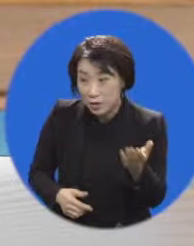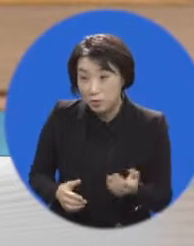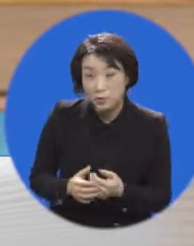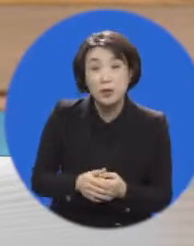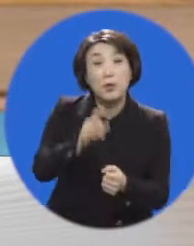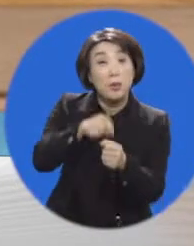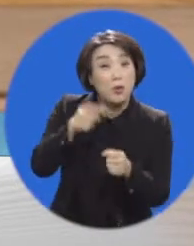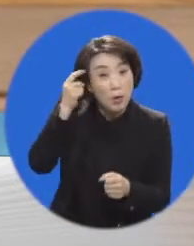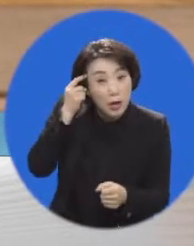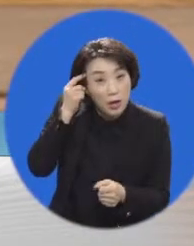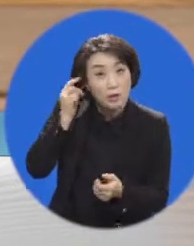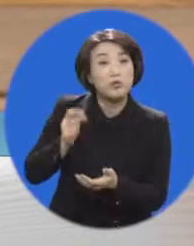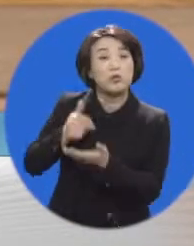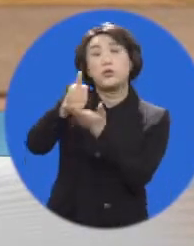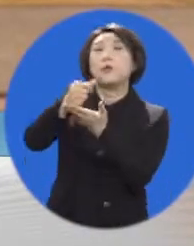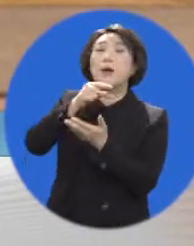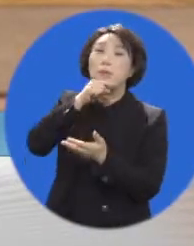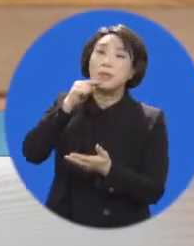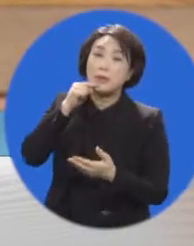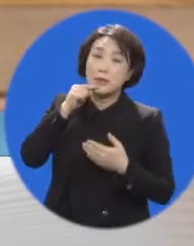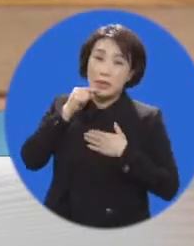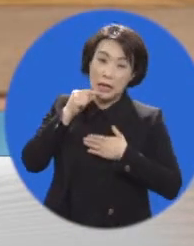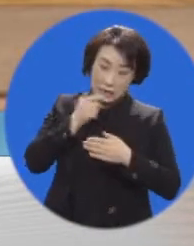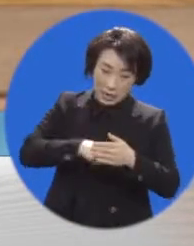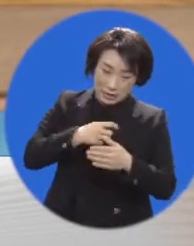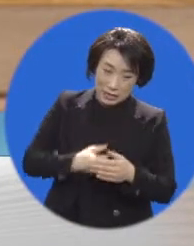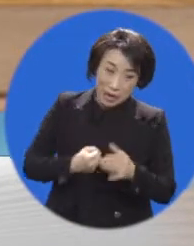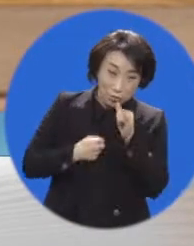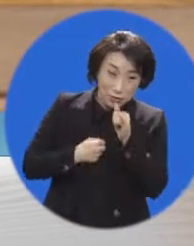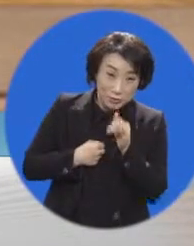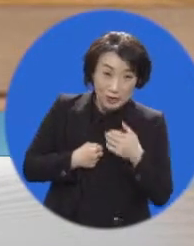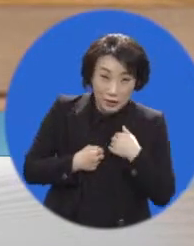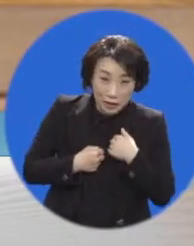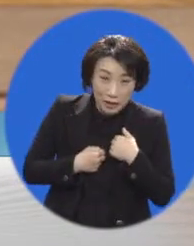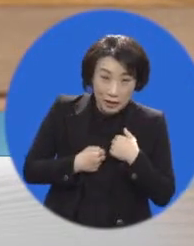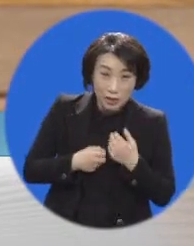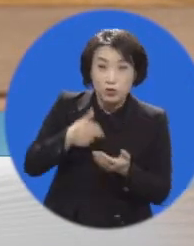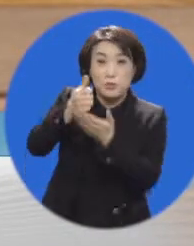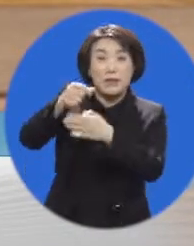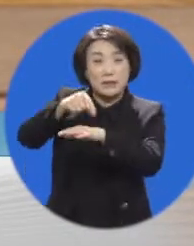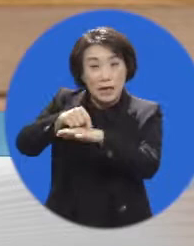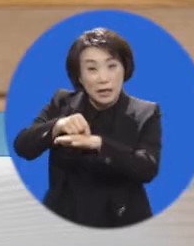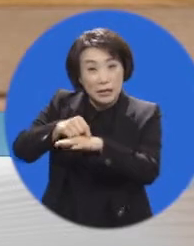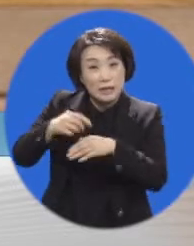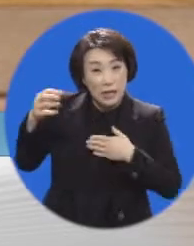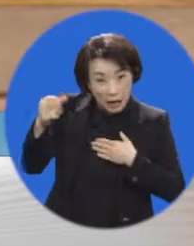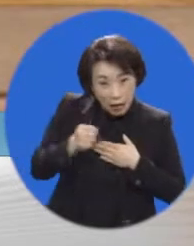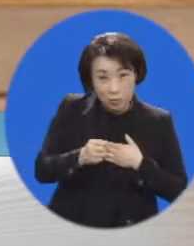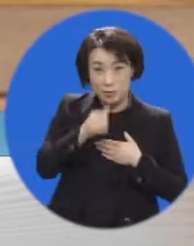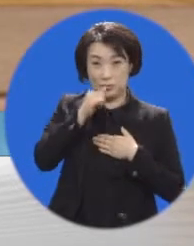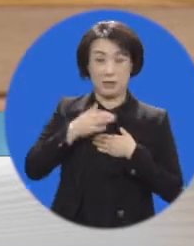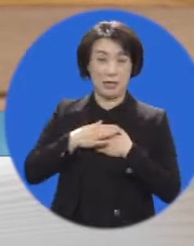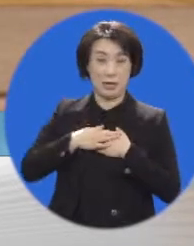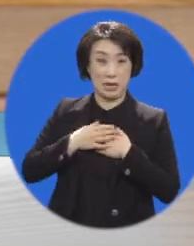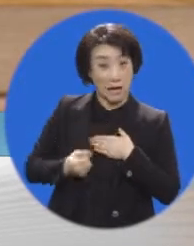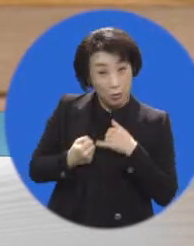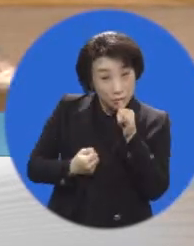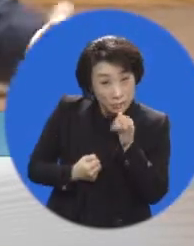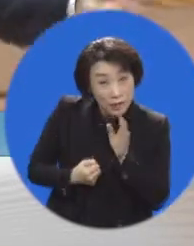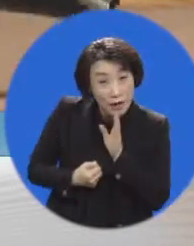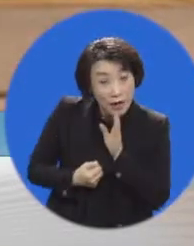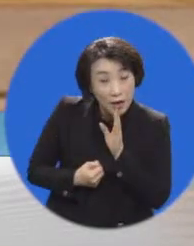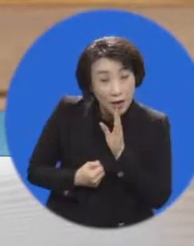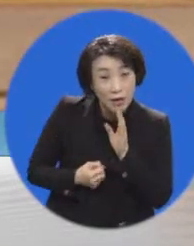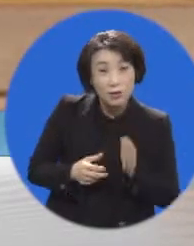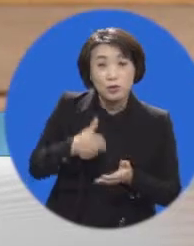주님의 피가 내 안에 있습니다. 주님의 살이 내 안에 있습니다.